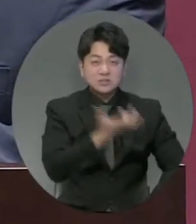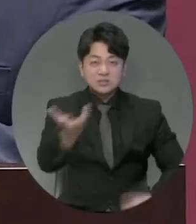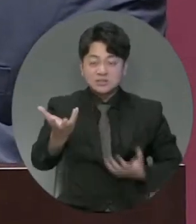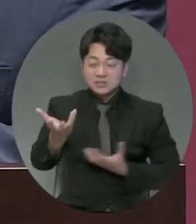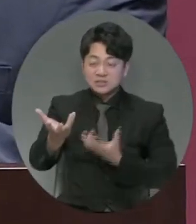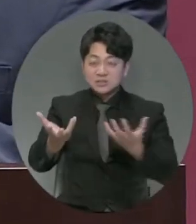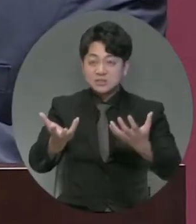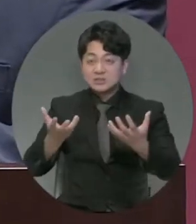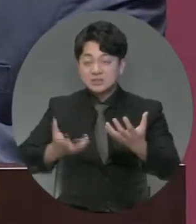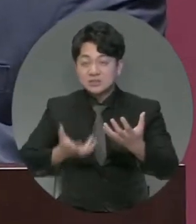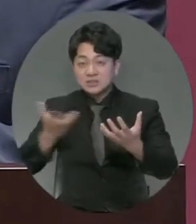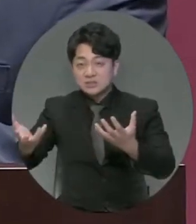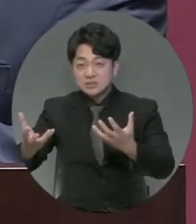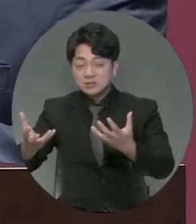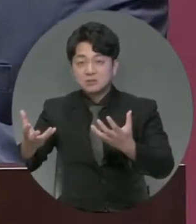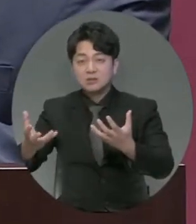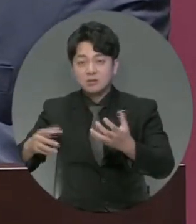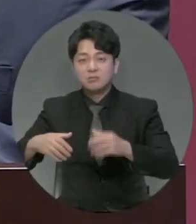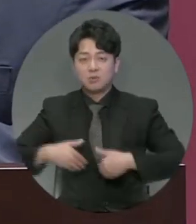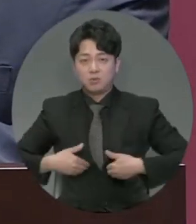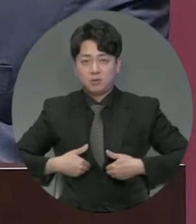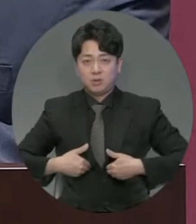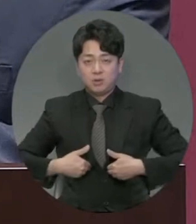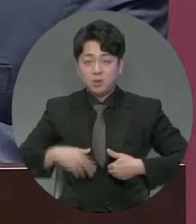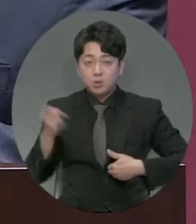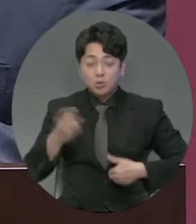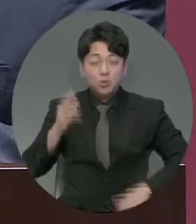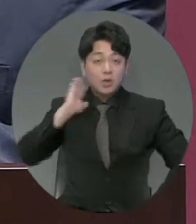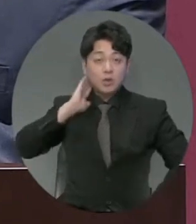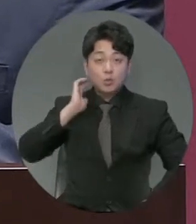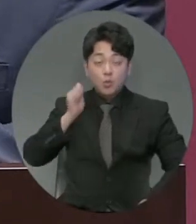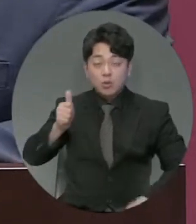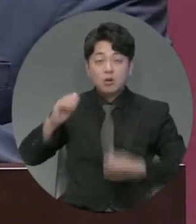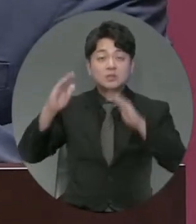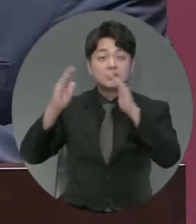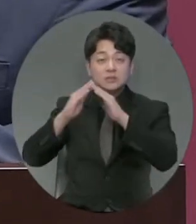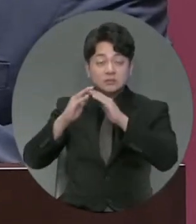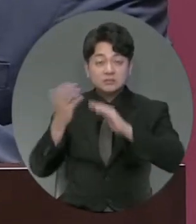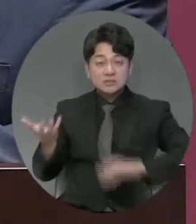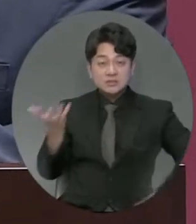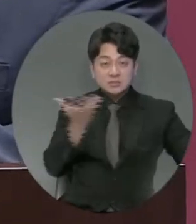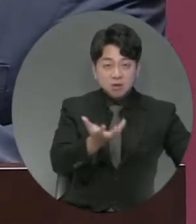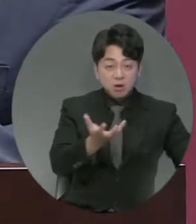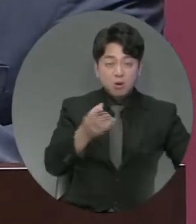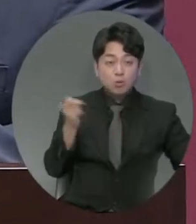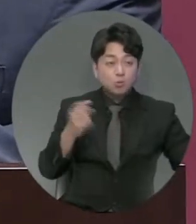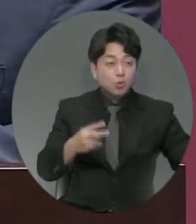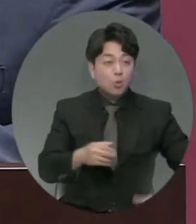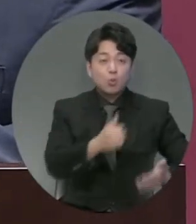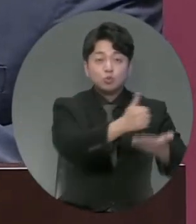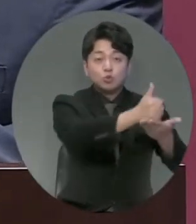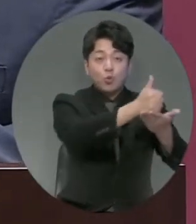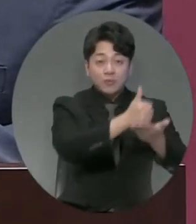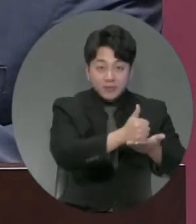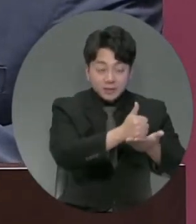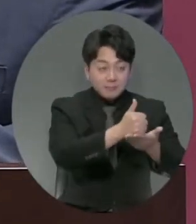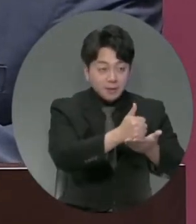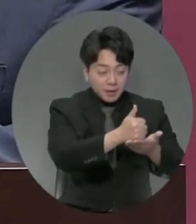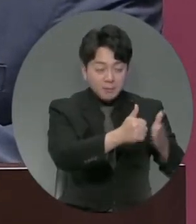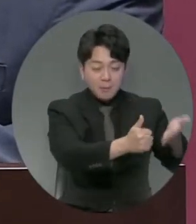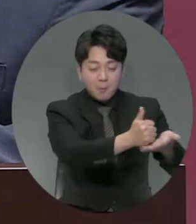높여줘야 됩니다. 대통령 관저의 용산 이전, 영빈강 건축계획 눈덩이처럼 굴러가고